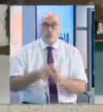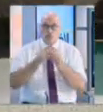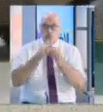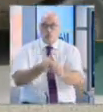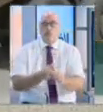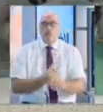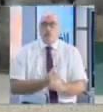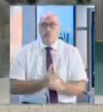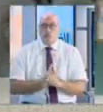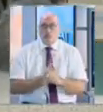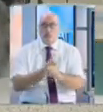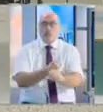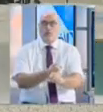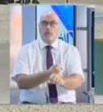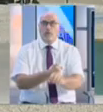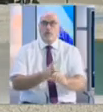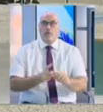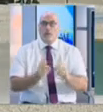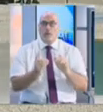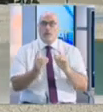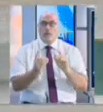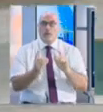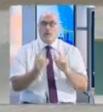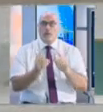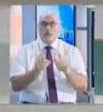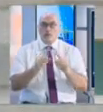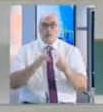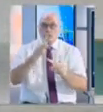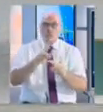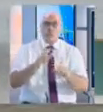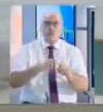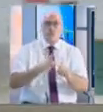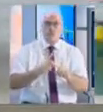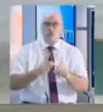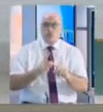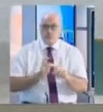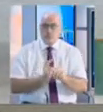عربات قتالية وعبور الحواجز مع الرمي.